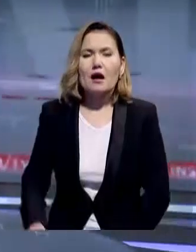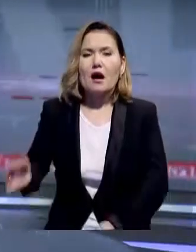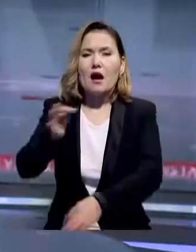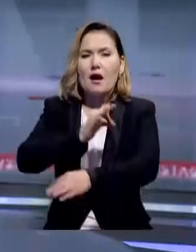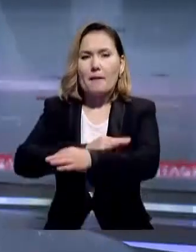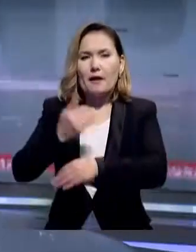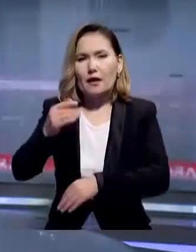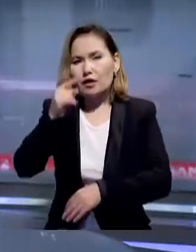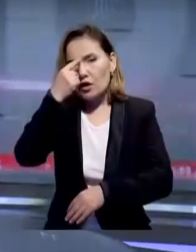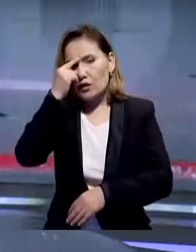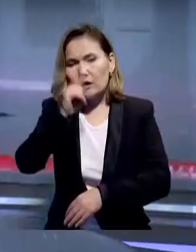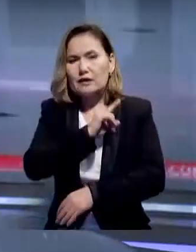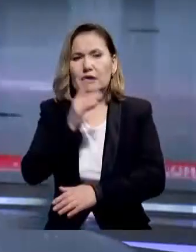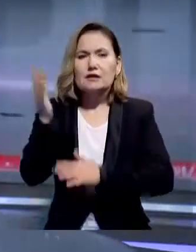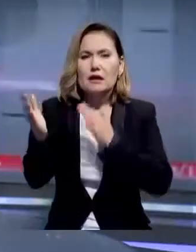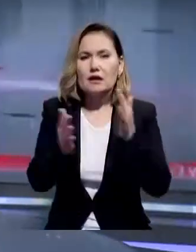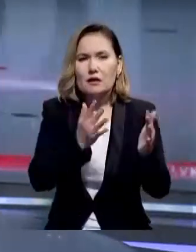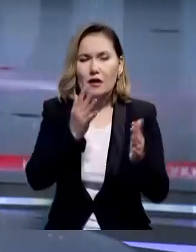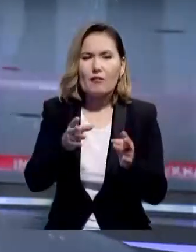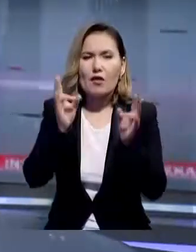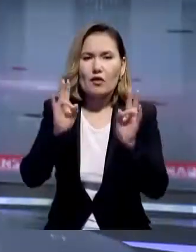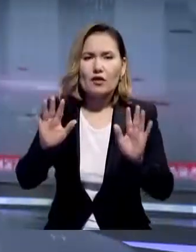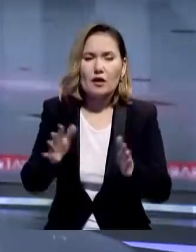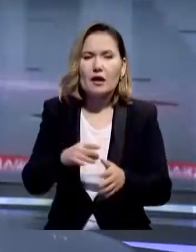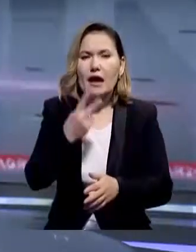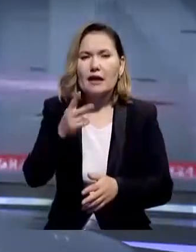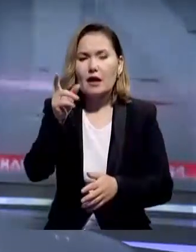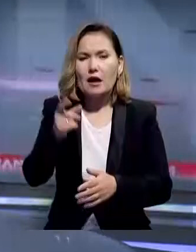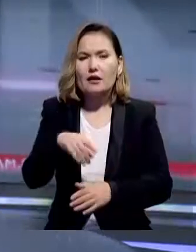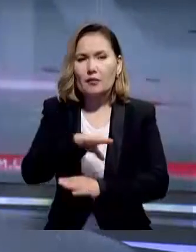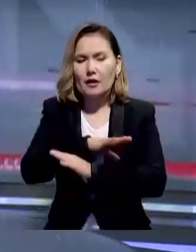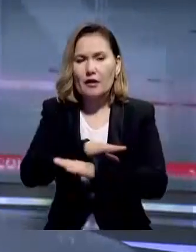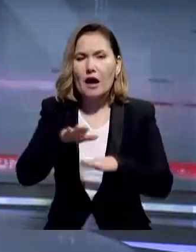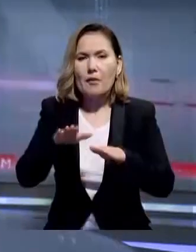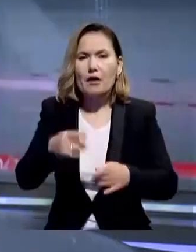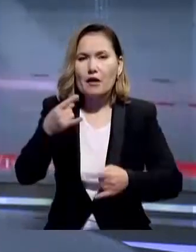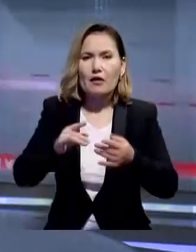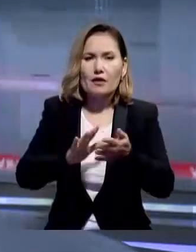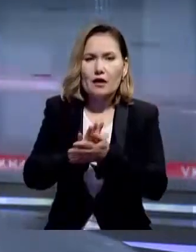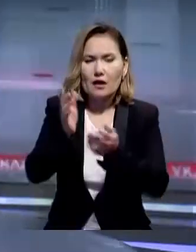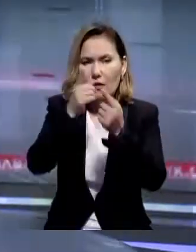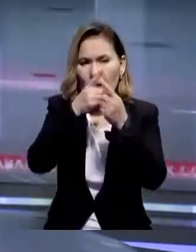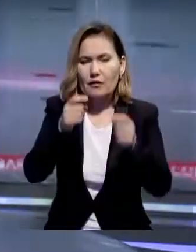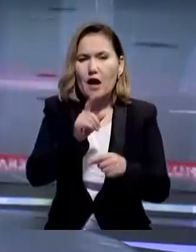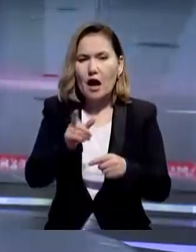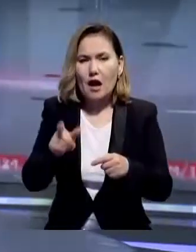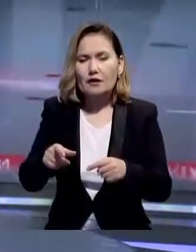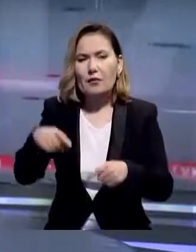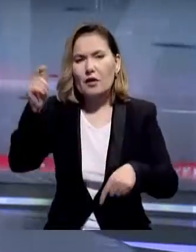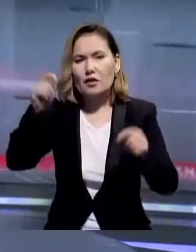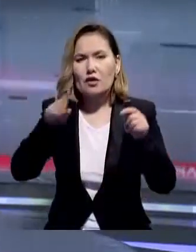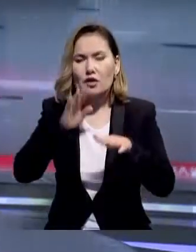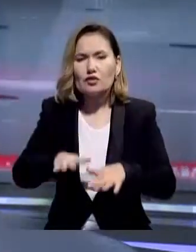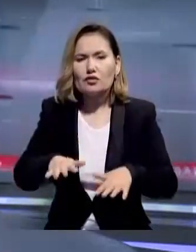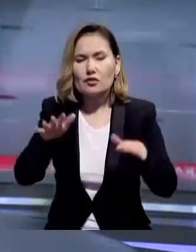Батыс Үндістан жойқын циклон шабуылына ұшырады. Салдарынан екі адам опат болды. Жергілікті бақтың хабарлауынша адамдар нөсер мен су